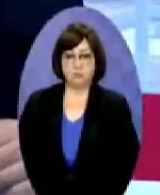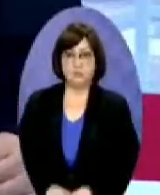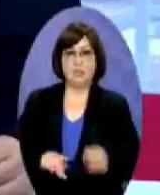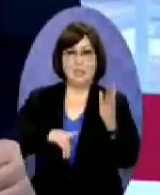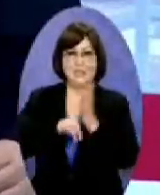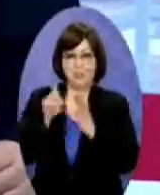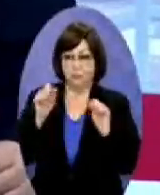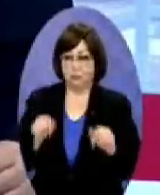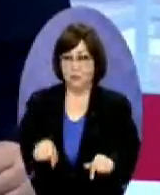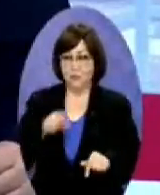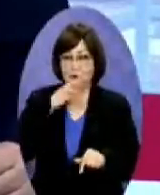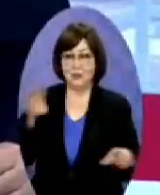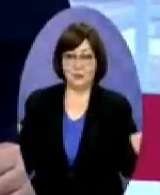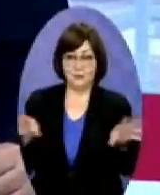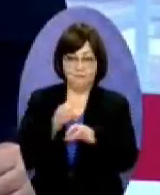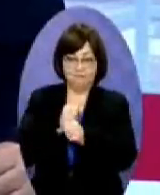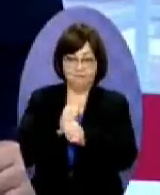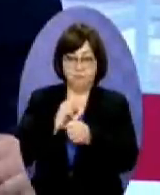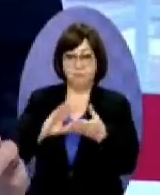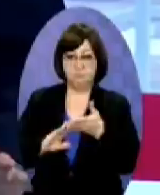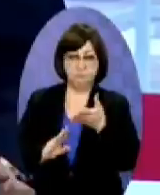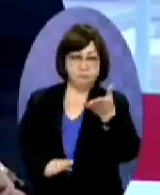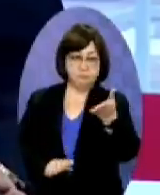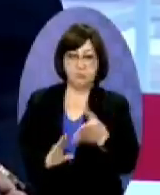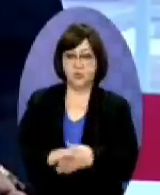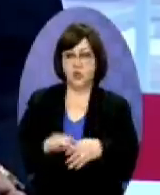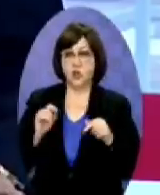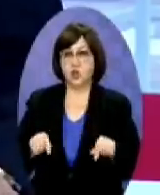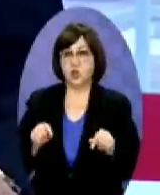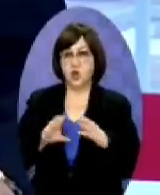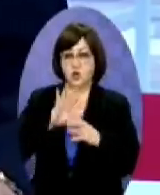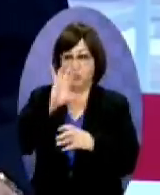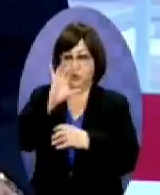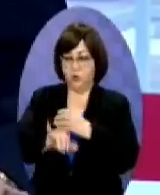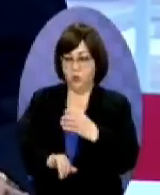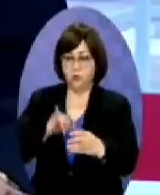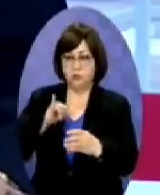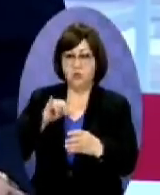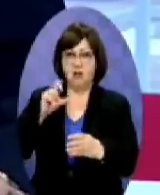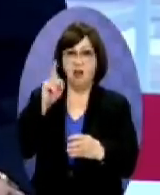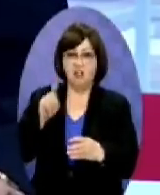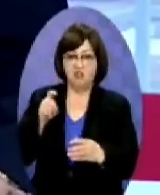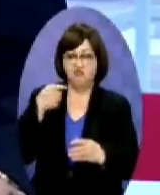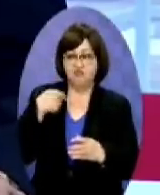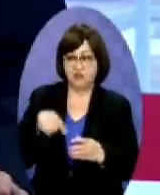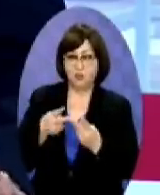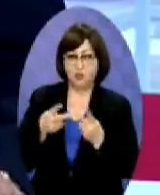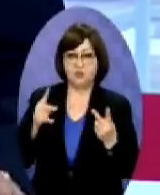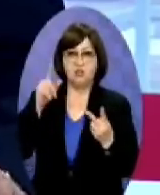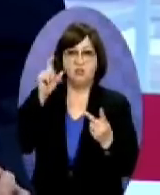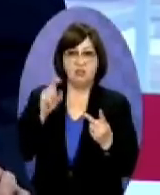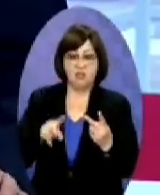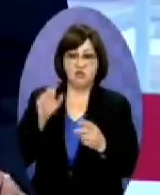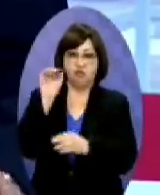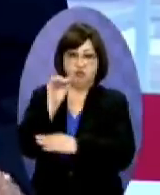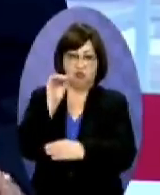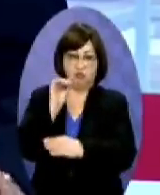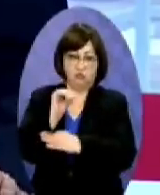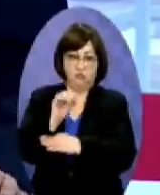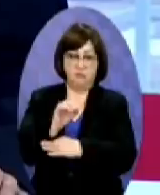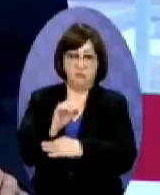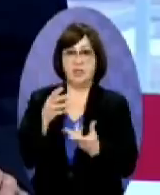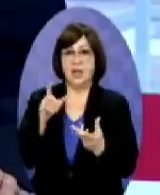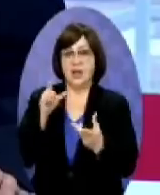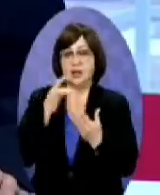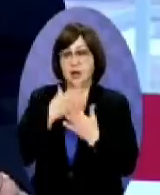Эхлээд өнөөдөр үзүүлэх мэдээллийн товч агуулгыг танилцуулъя. Өнөөдөр олон улсын эхлэлний өдөр тохиож байна. Энэ өдрийг Парист хөгжих инх тайвныг